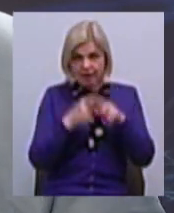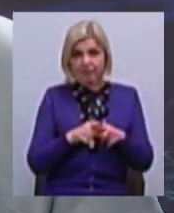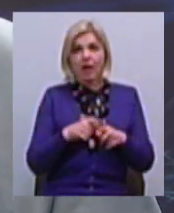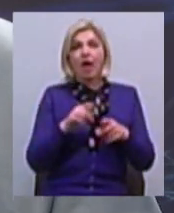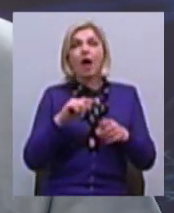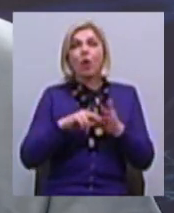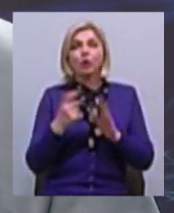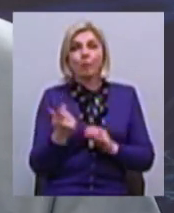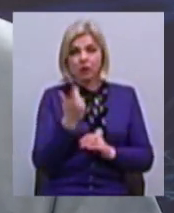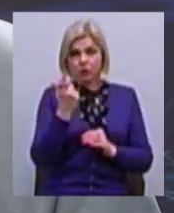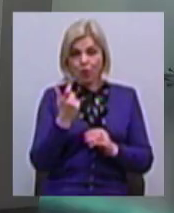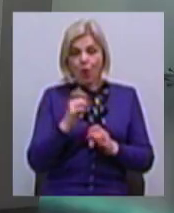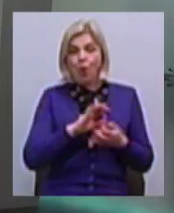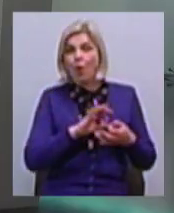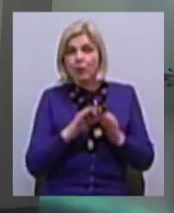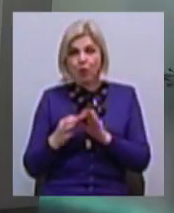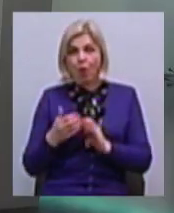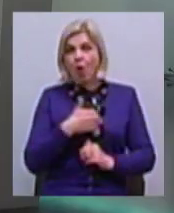хоча там цифри